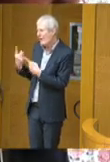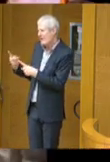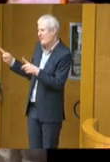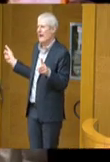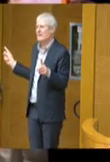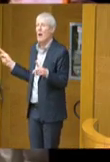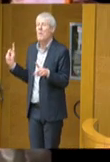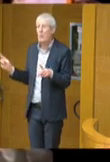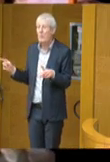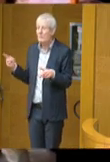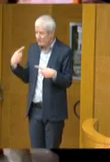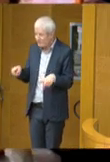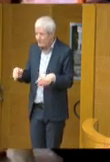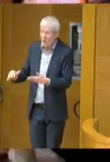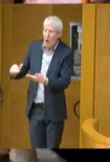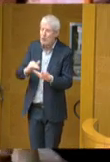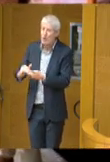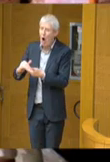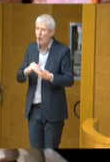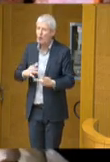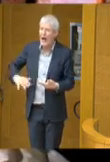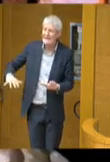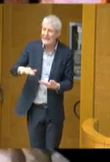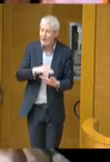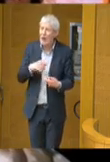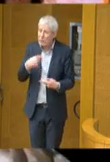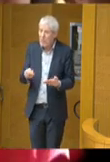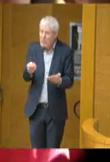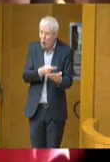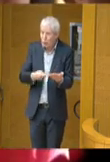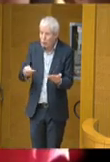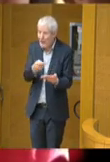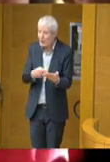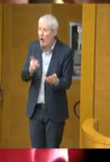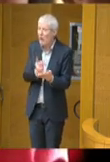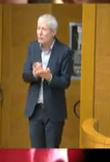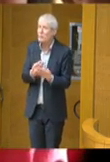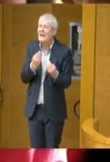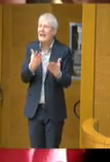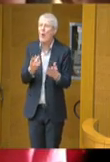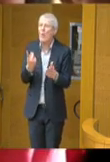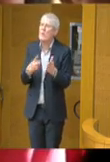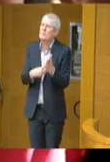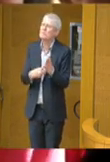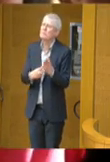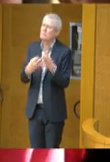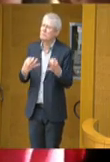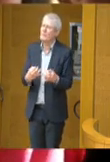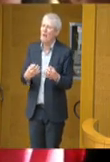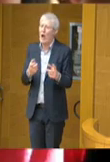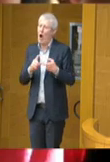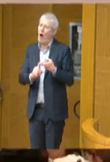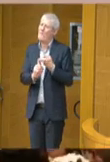di socializzazione, è doveroso sottolineare come questo progetto abbia anche determinato una maggiore confidenza